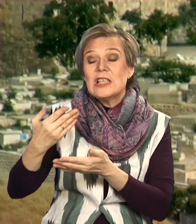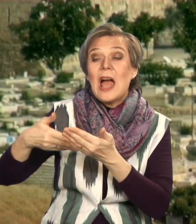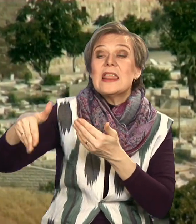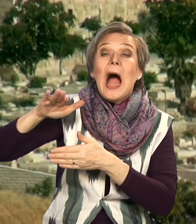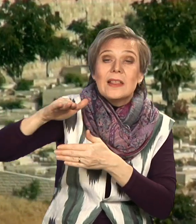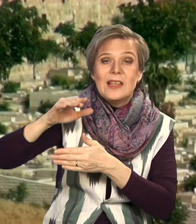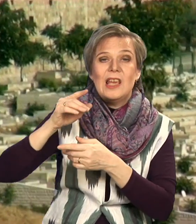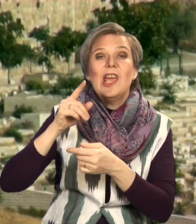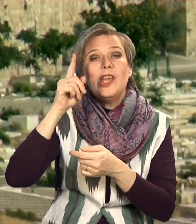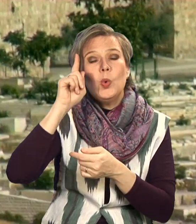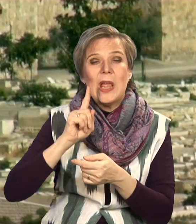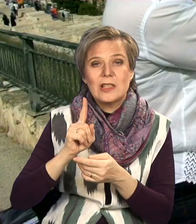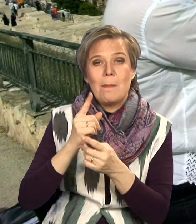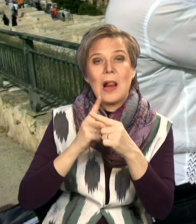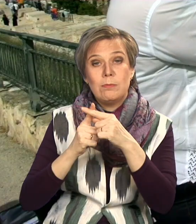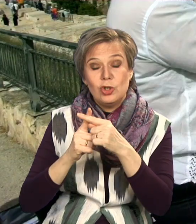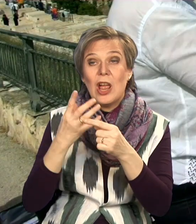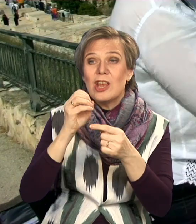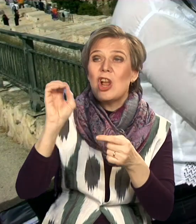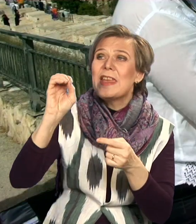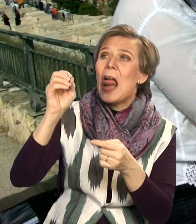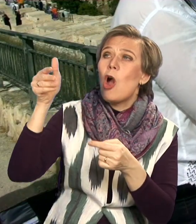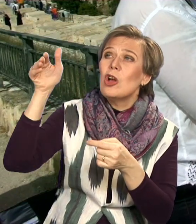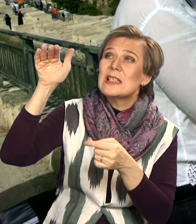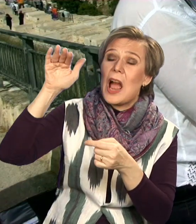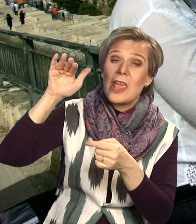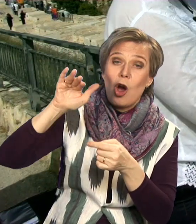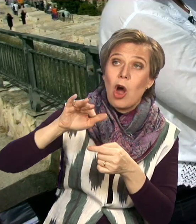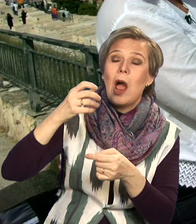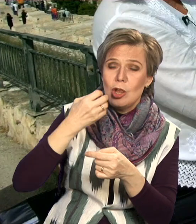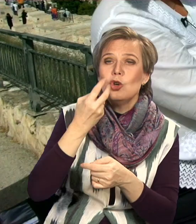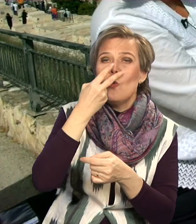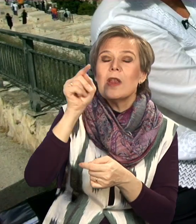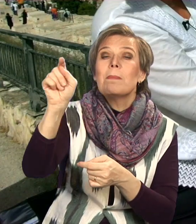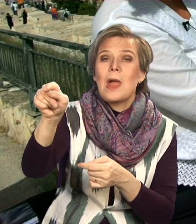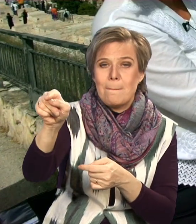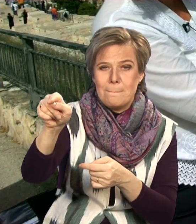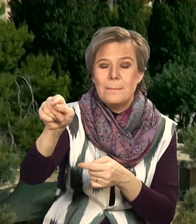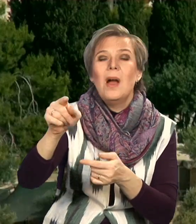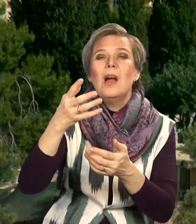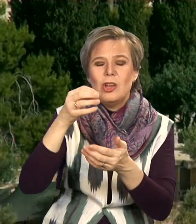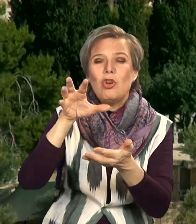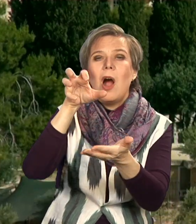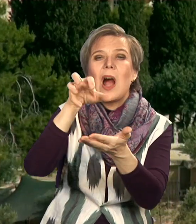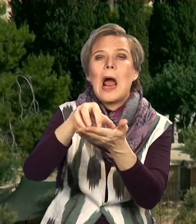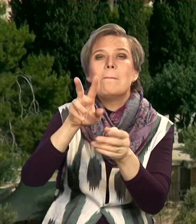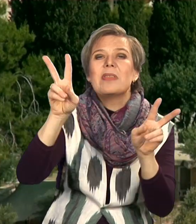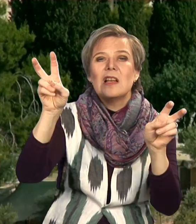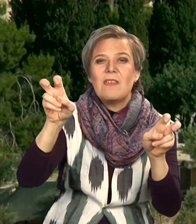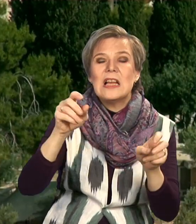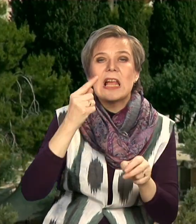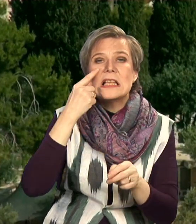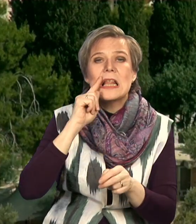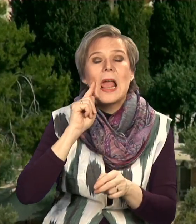На Елеонской горе мы видим с вами еще святыни, которые мы с вами посетим. этот храм, небольшой храм, называется